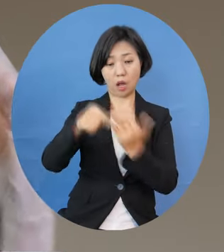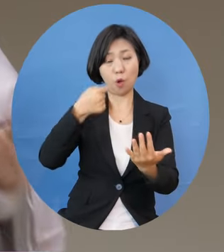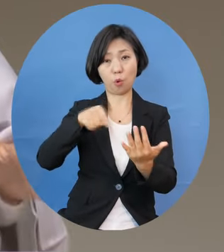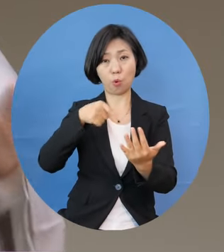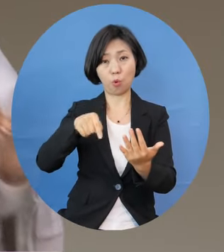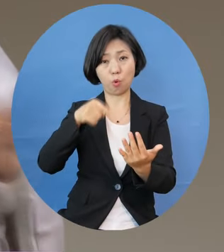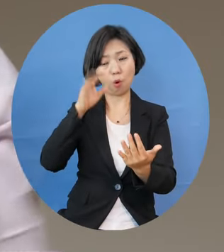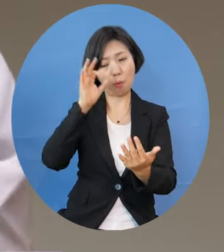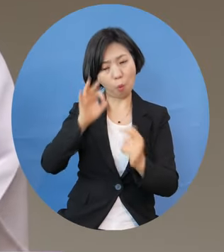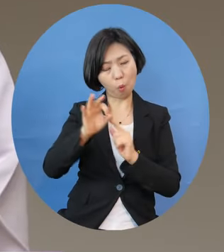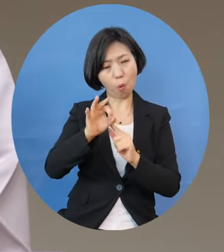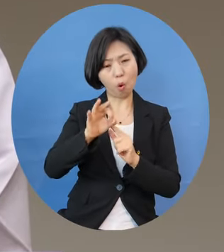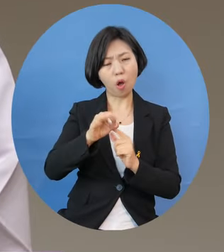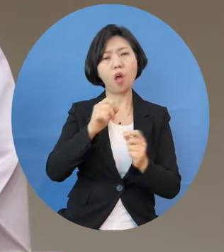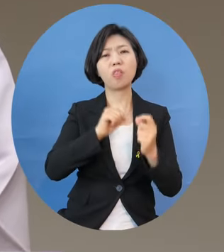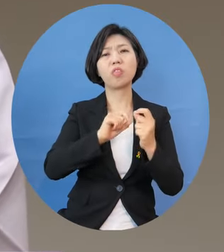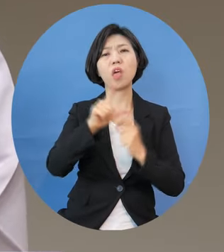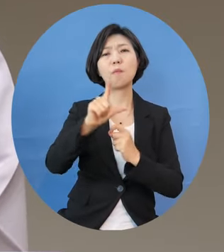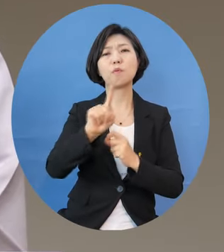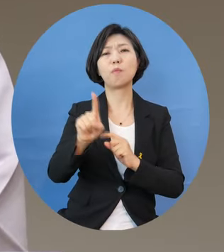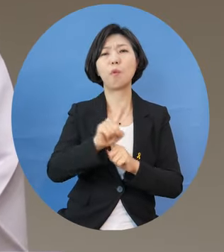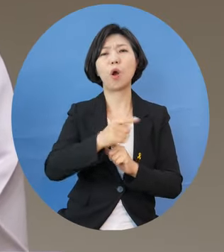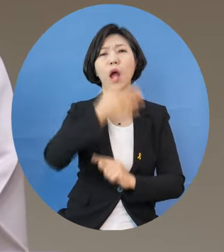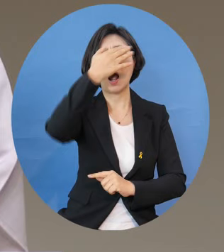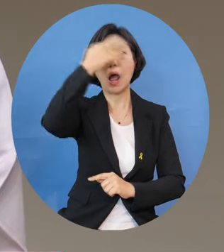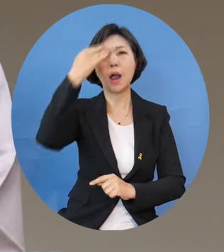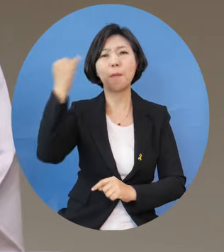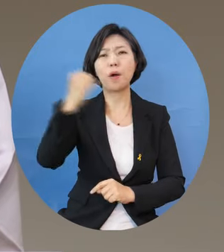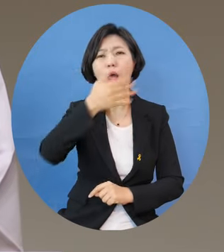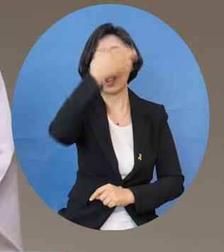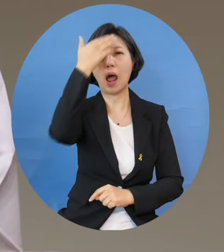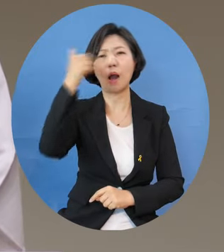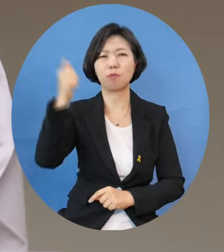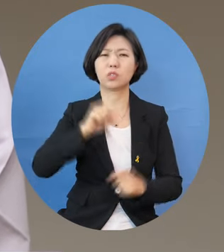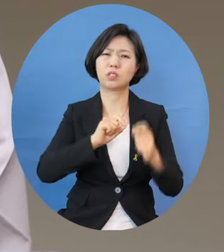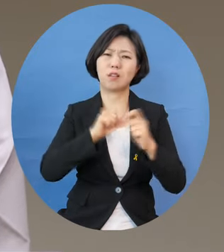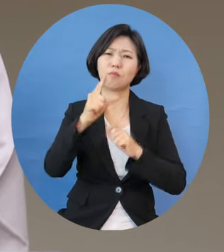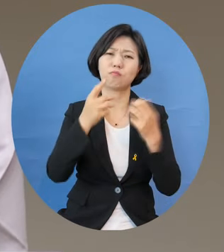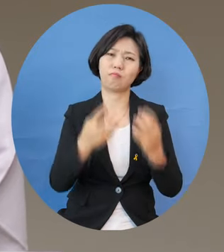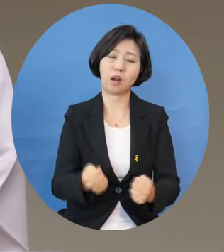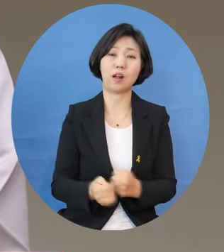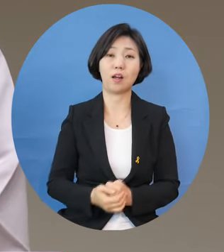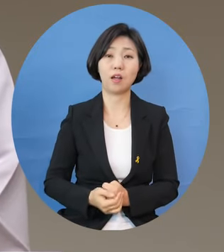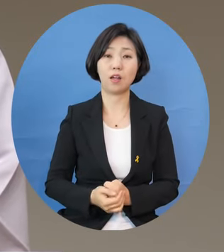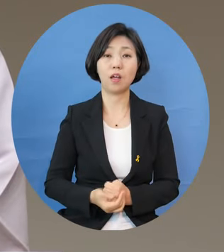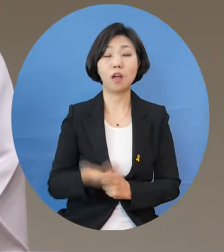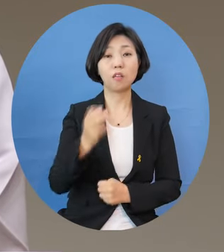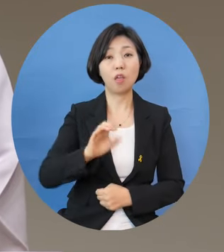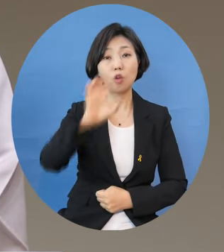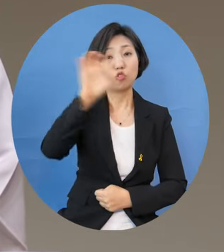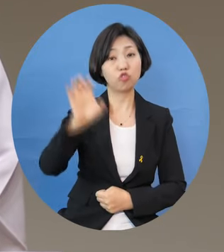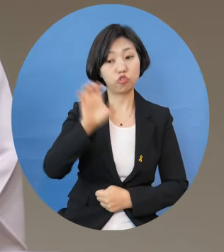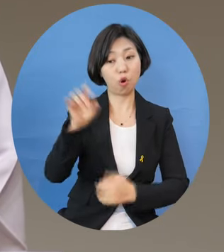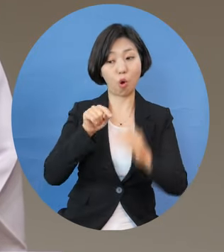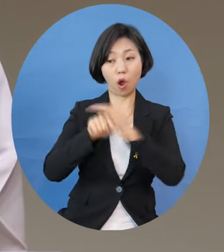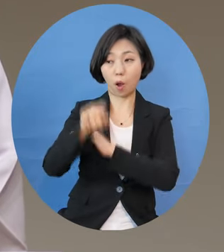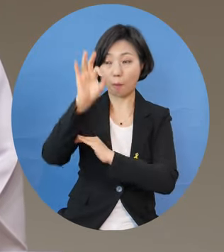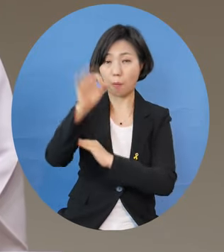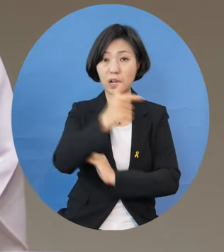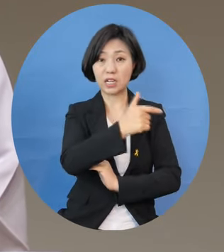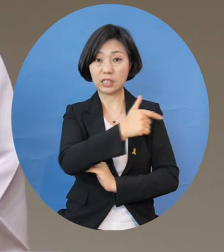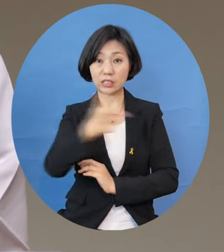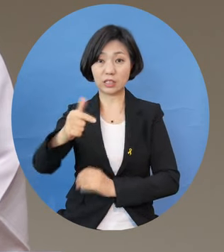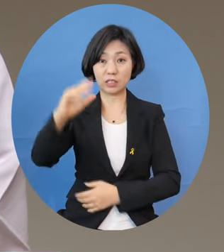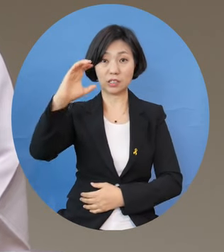뭐 거의 할머니, 할아버지들이 주종을 형성하고 있다. 유럽에 가보면 큰